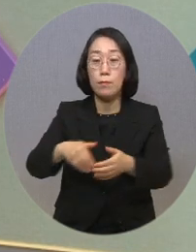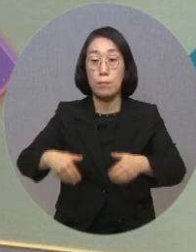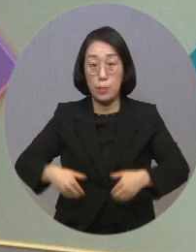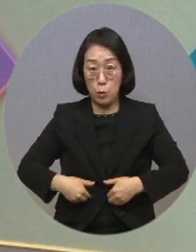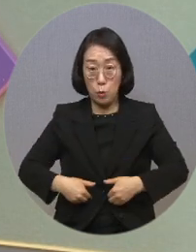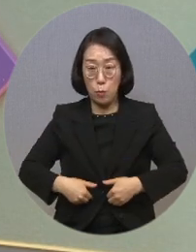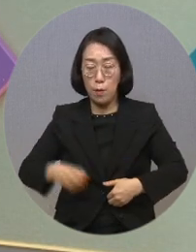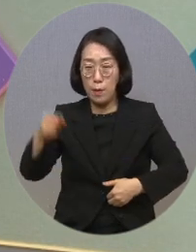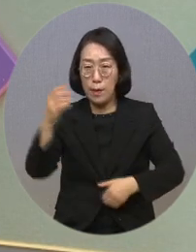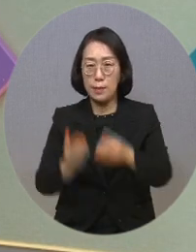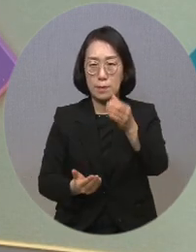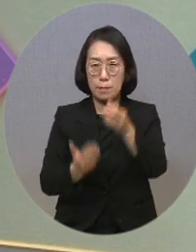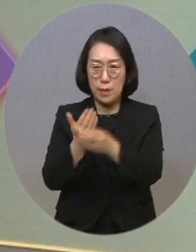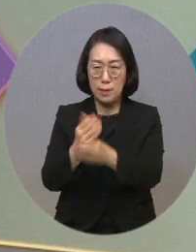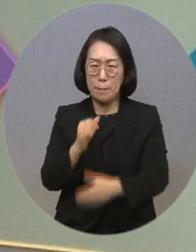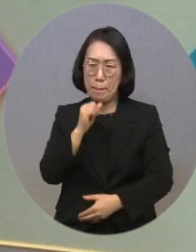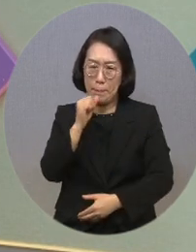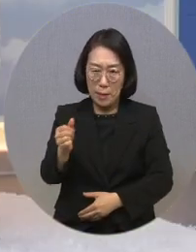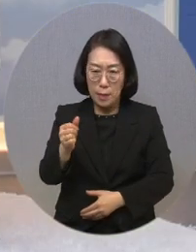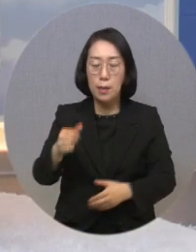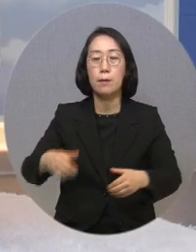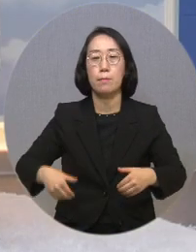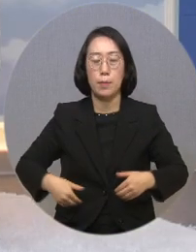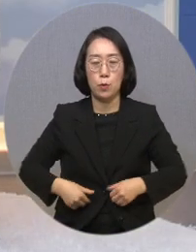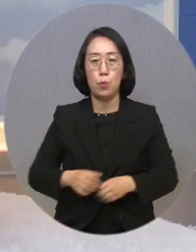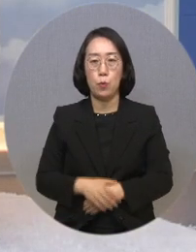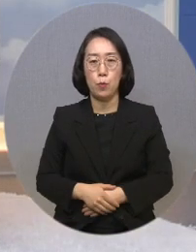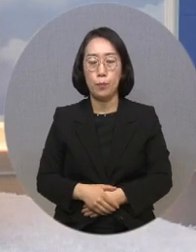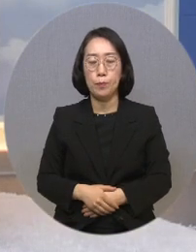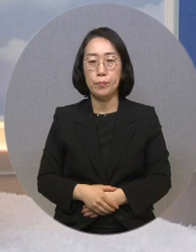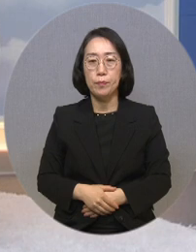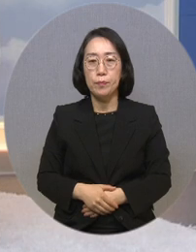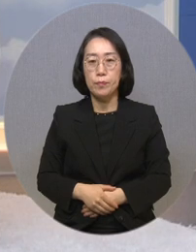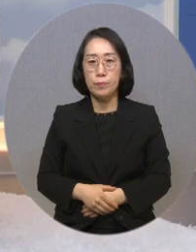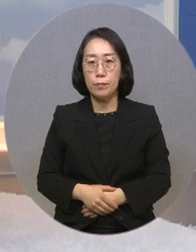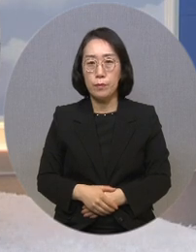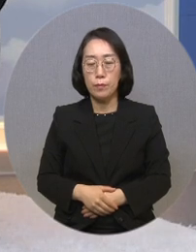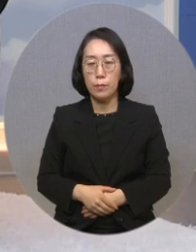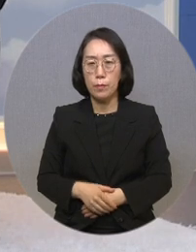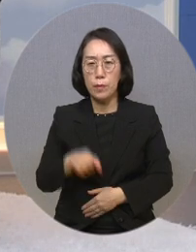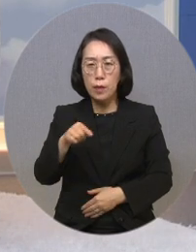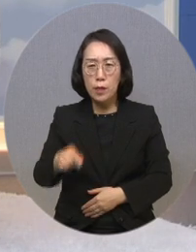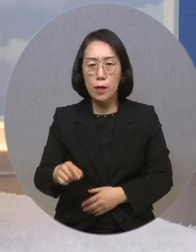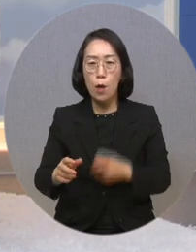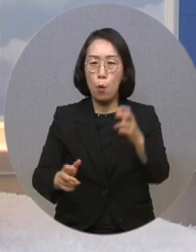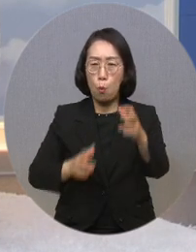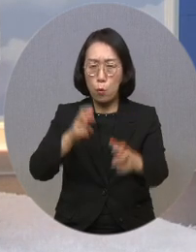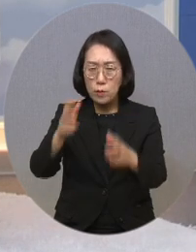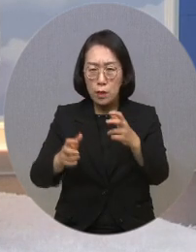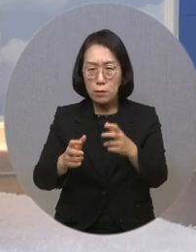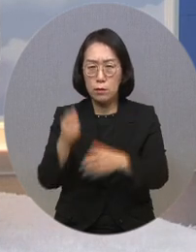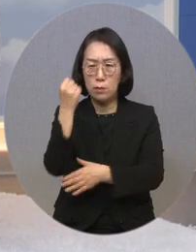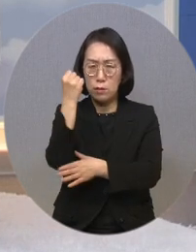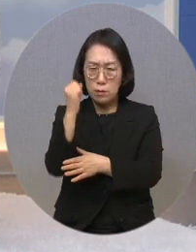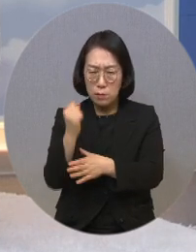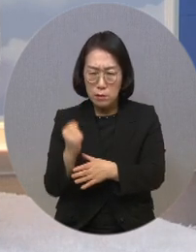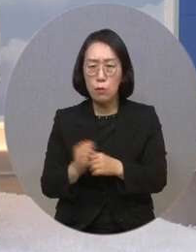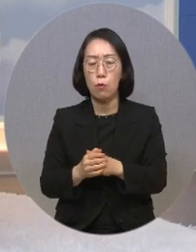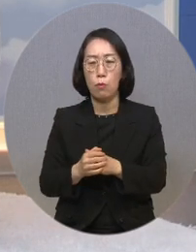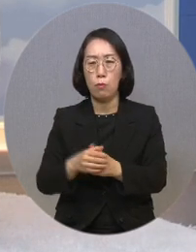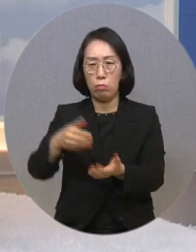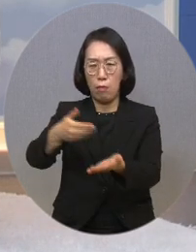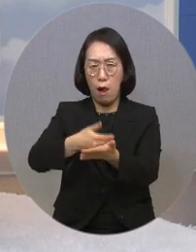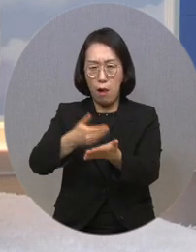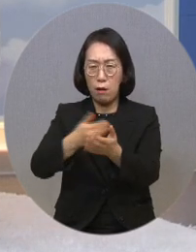길이지 않는가 생각합니다. 네. 일각에서는 공단의 노후화된 시설 때문이 아닌가라는 말씀도